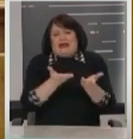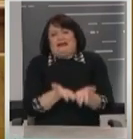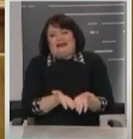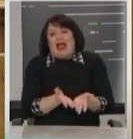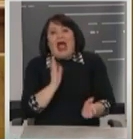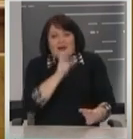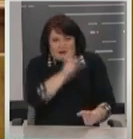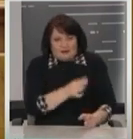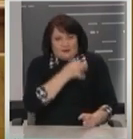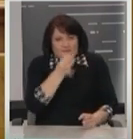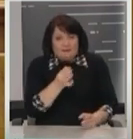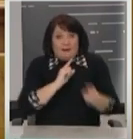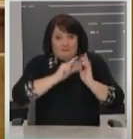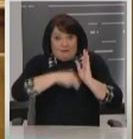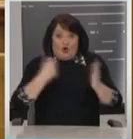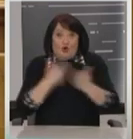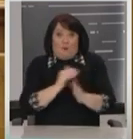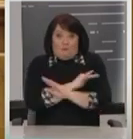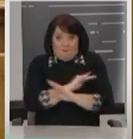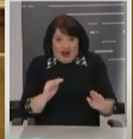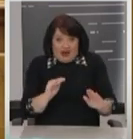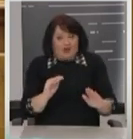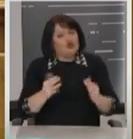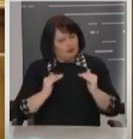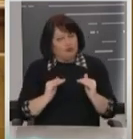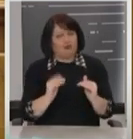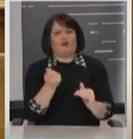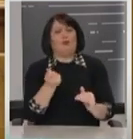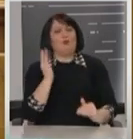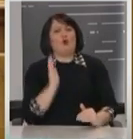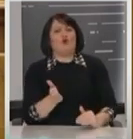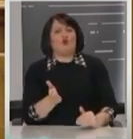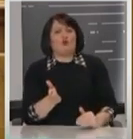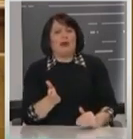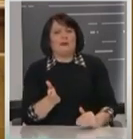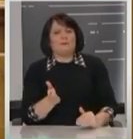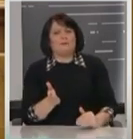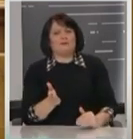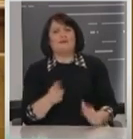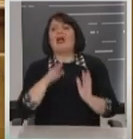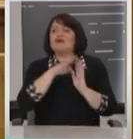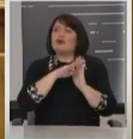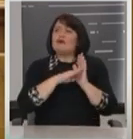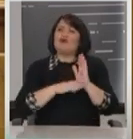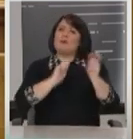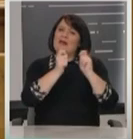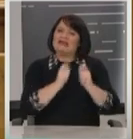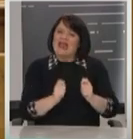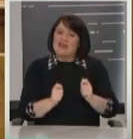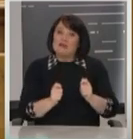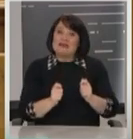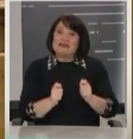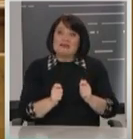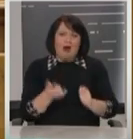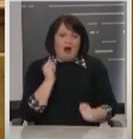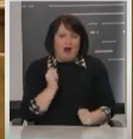εσείς μιλούσατε για τέλος μνημονίων και πιστωτική γραμμή, με όλες τις δομικές μεταρρυθμίσεις αν